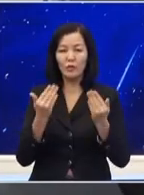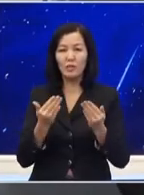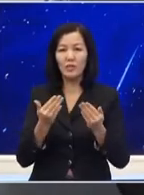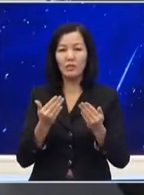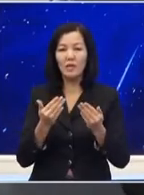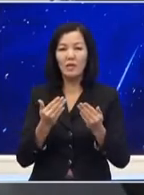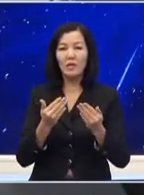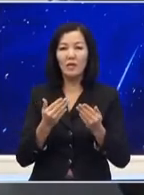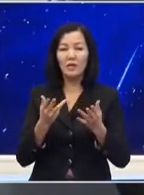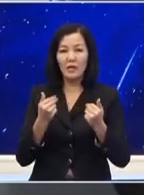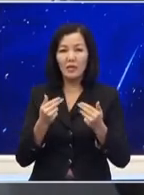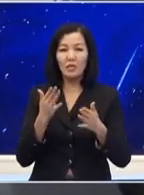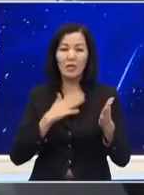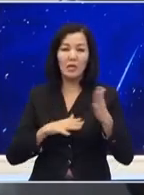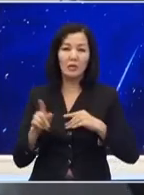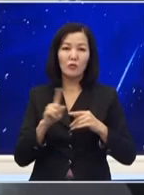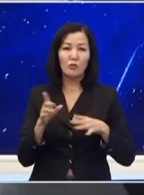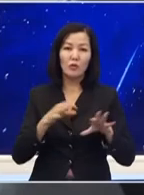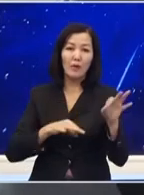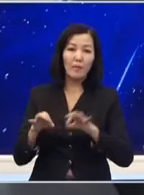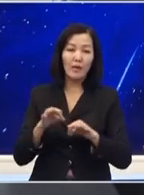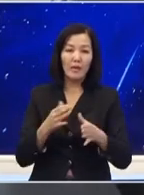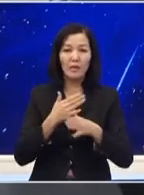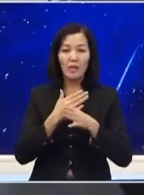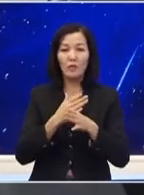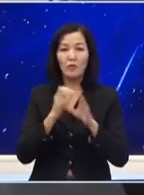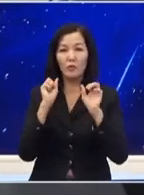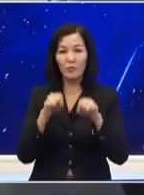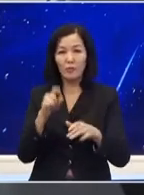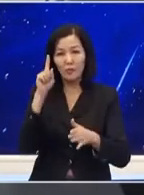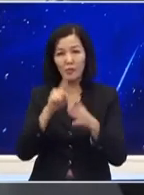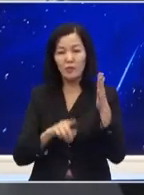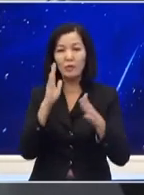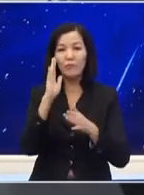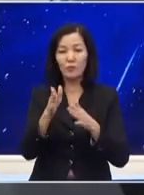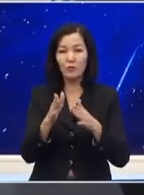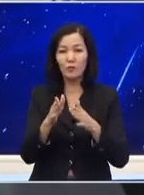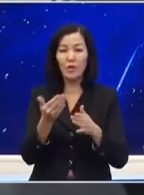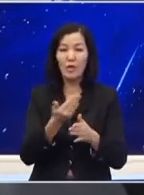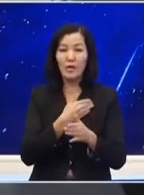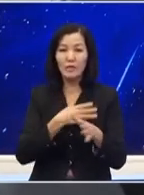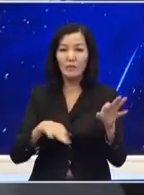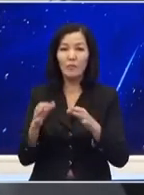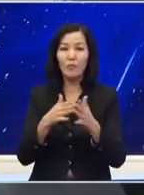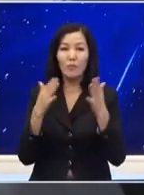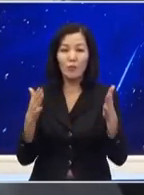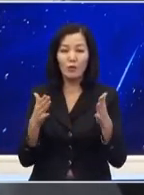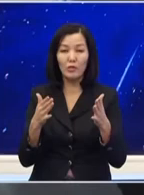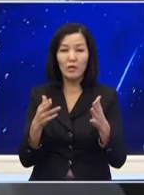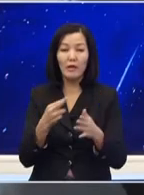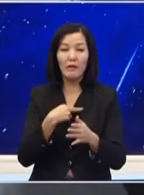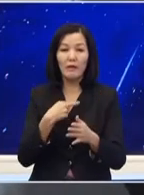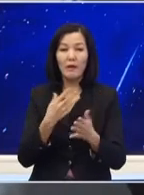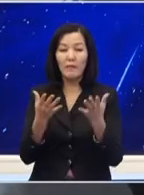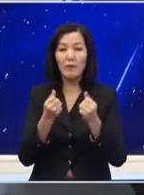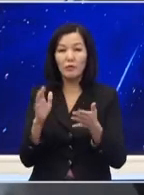ломаются. Конечно, радует, что есть такой проект, ведь он дает надежду на светлое будущее. Хотелось бы, чтобы таких проектов было больше. Я на